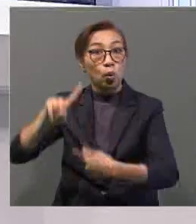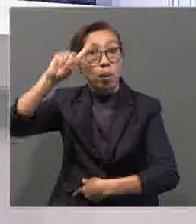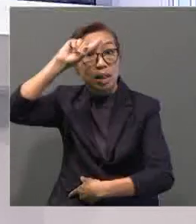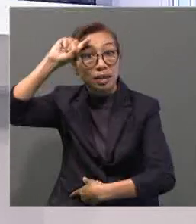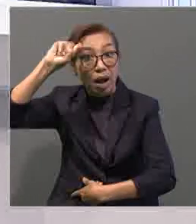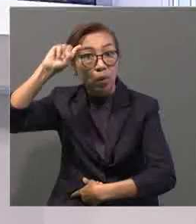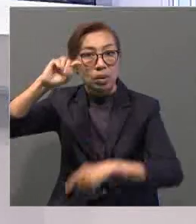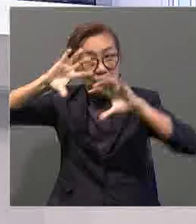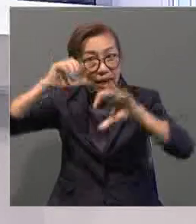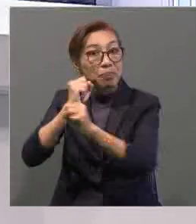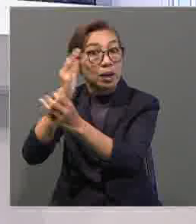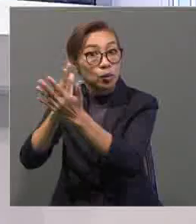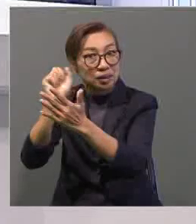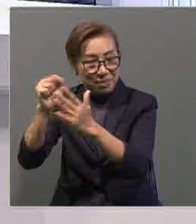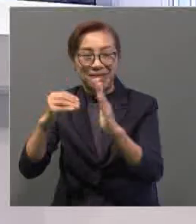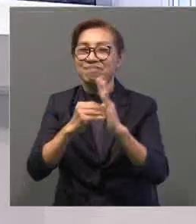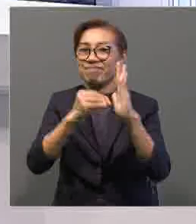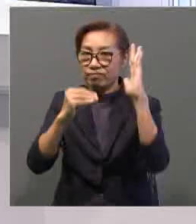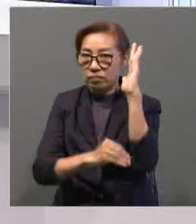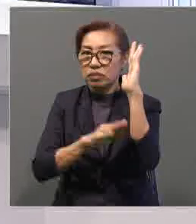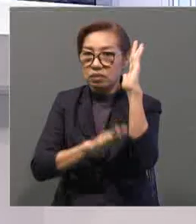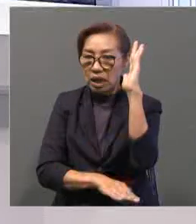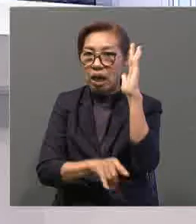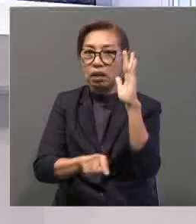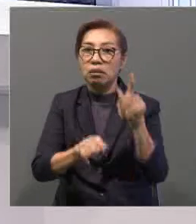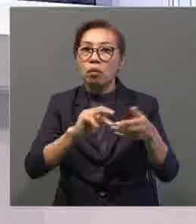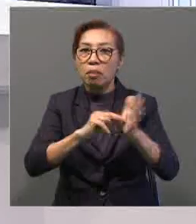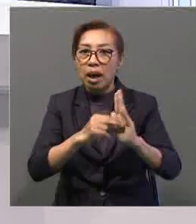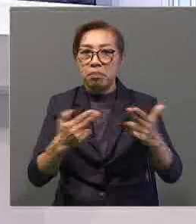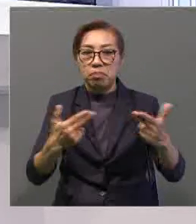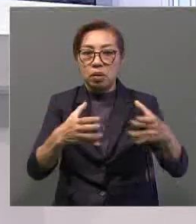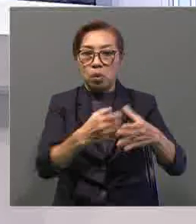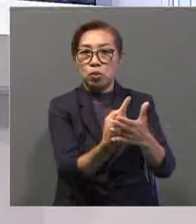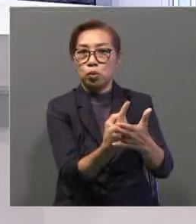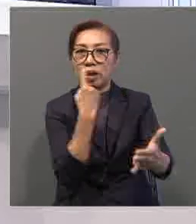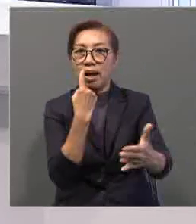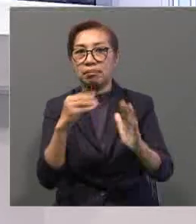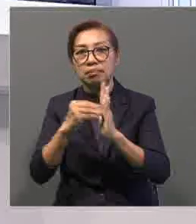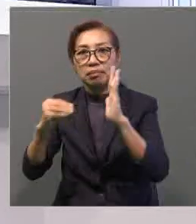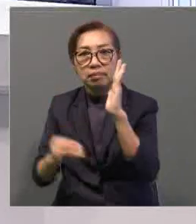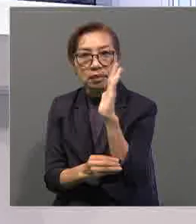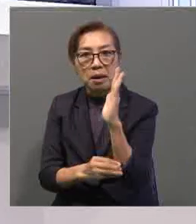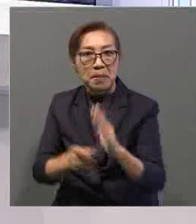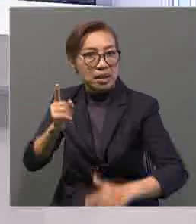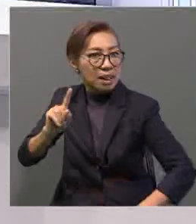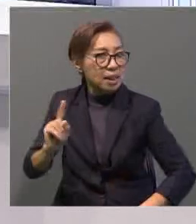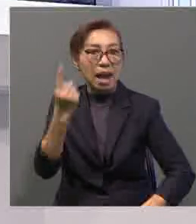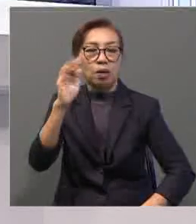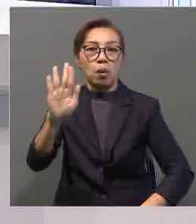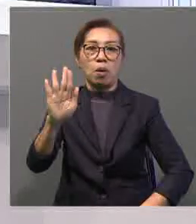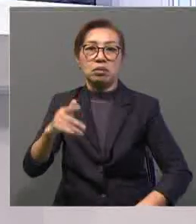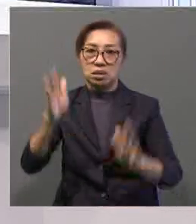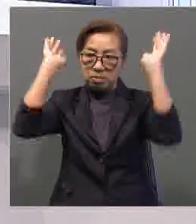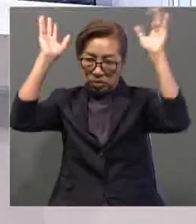วันเสาร์จะไปในนามของตัวแทนของพรรครวมไทยสร้างชาติเป็นครั้งแรกอย่างเต็มตัวที่จะลงไปหา